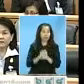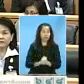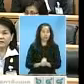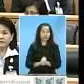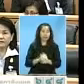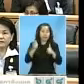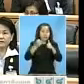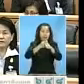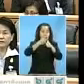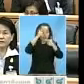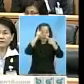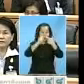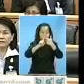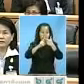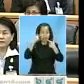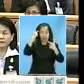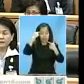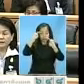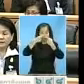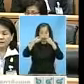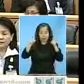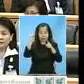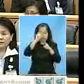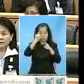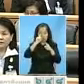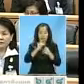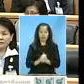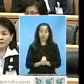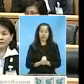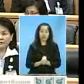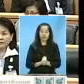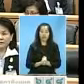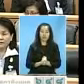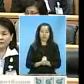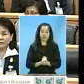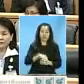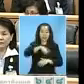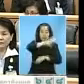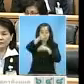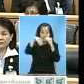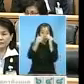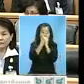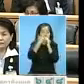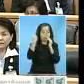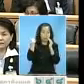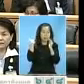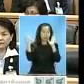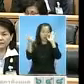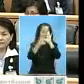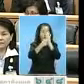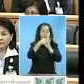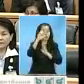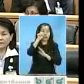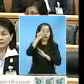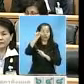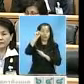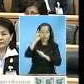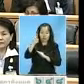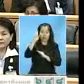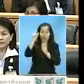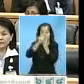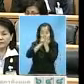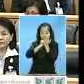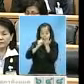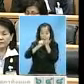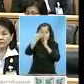เรื่องที่สองที่เห็นแตกต่างในรายละเอียดครับทุกร่างกำหนดให้สสรจะต้องร่างกฎหมายรัฐธรรมนูญให้เสร็จ